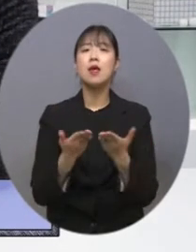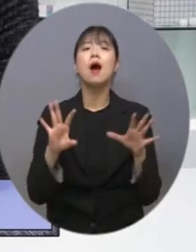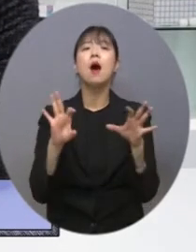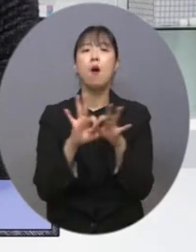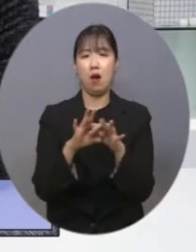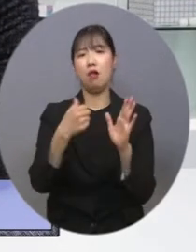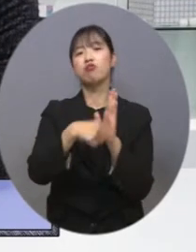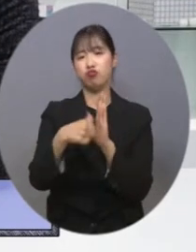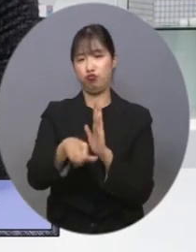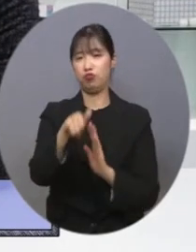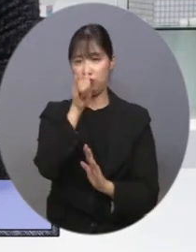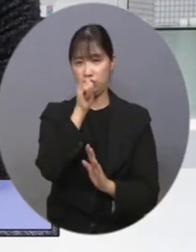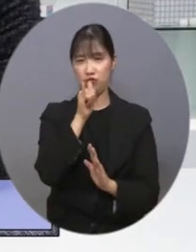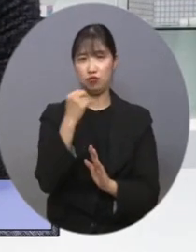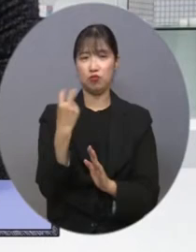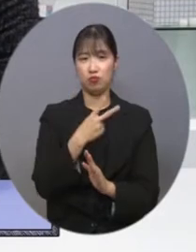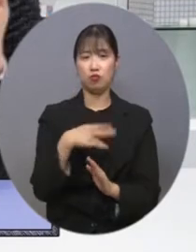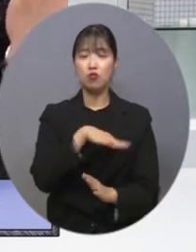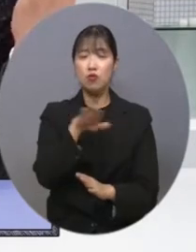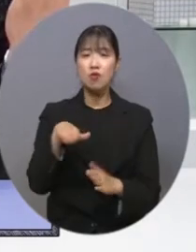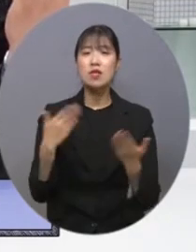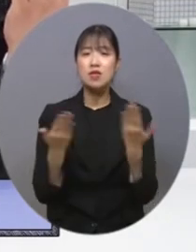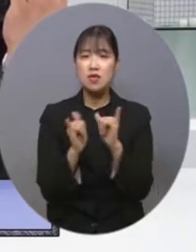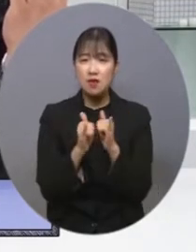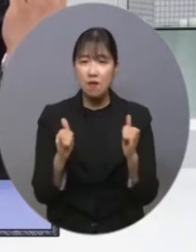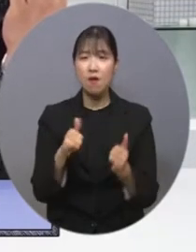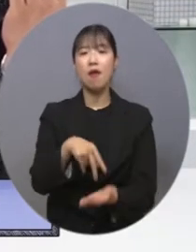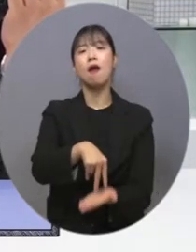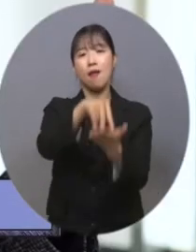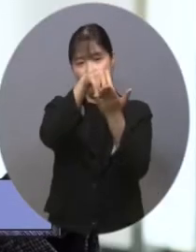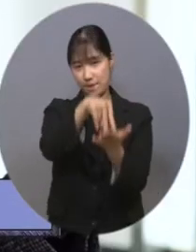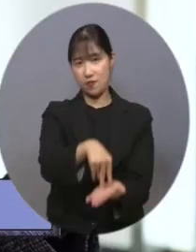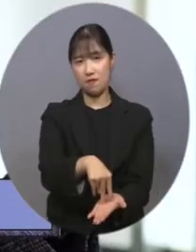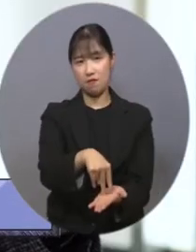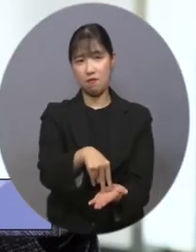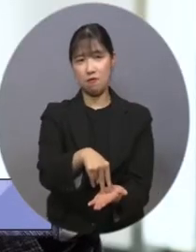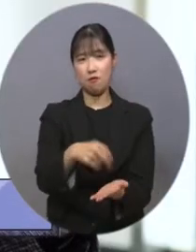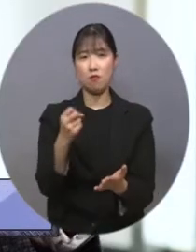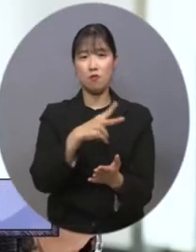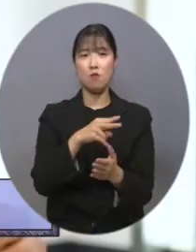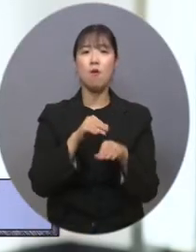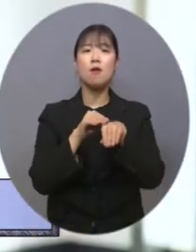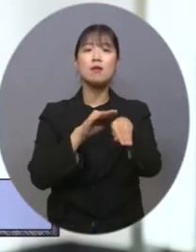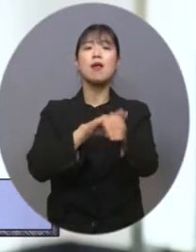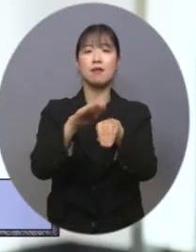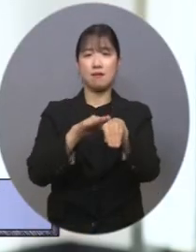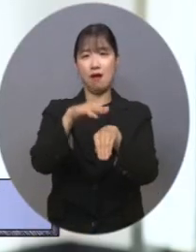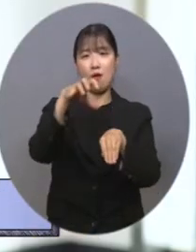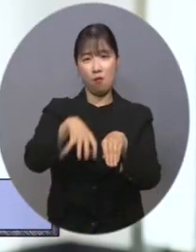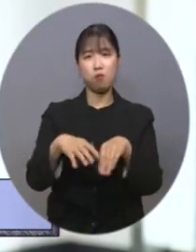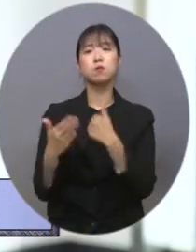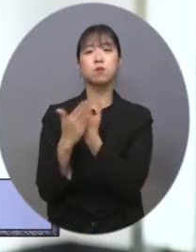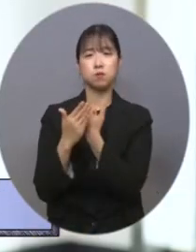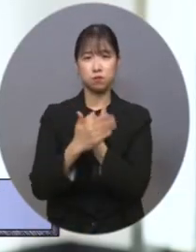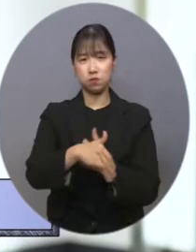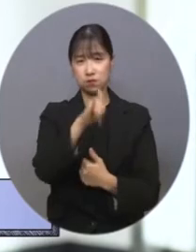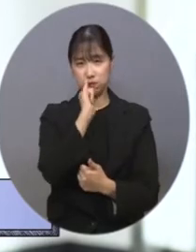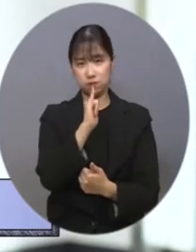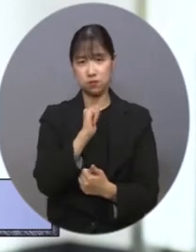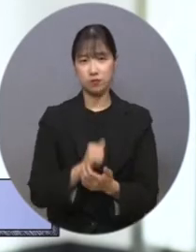관계된 용품들도 있었고 그다음 화물 저희들 직원들 타고 엘리베이터나 저 세차장 같은 경우에도 시설 지원들을 받았고요.